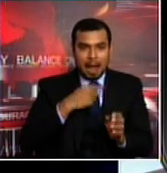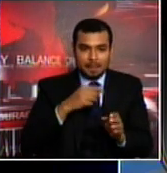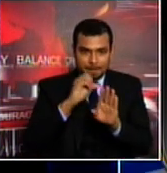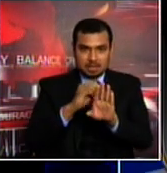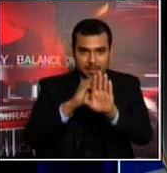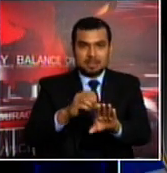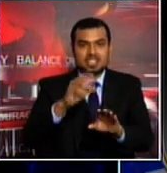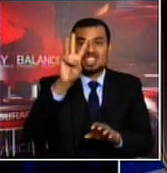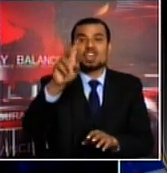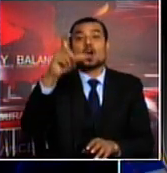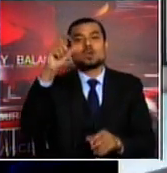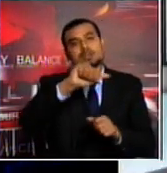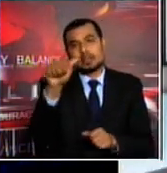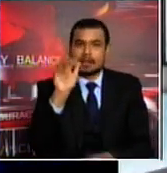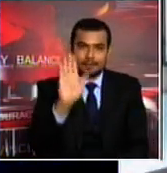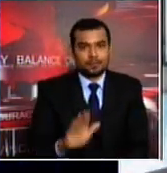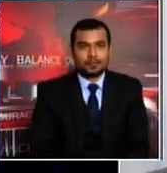पछि 3 करोड जनता छ।